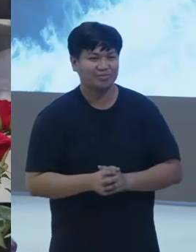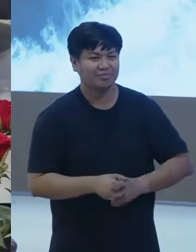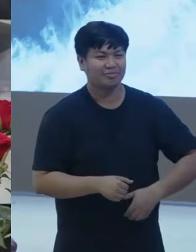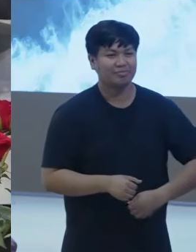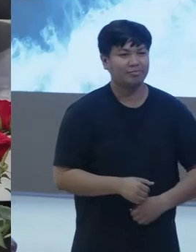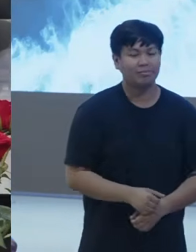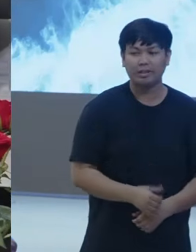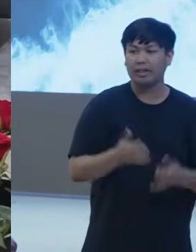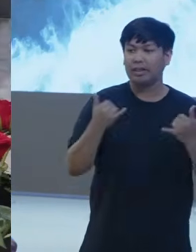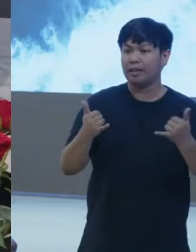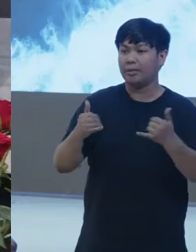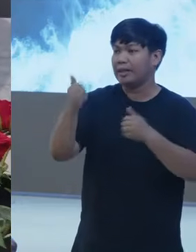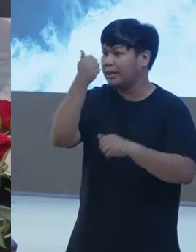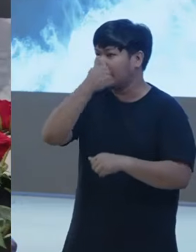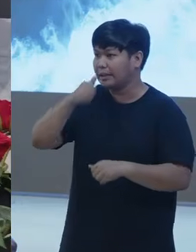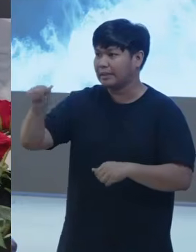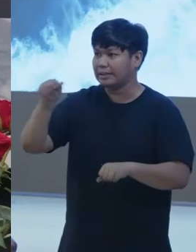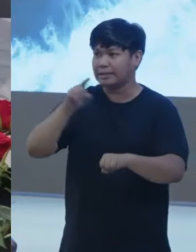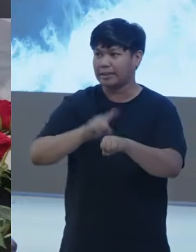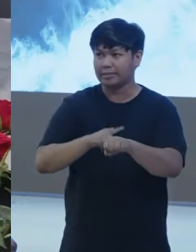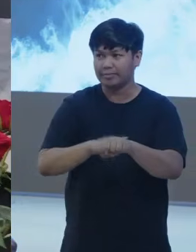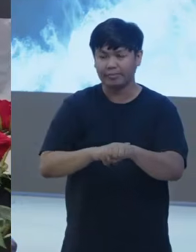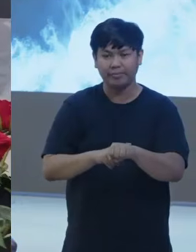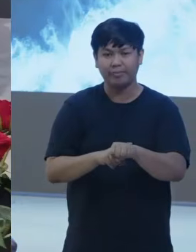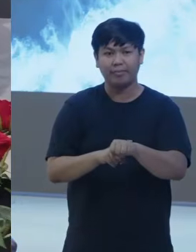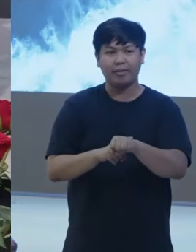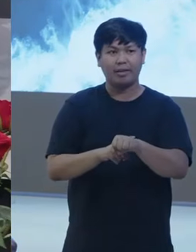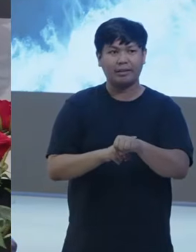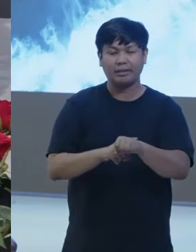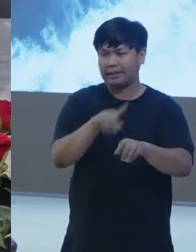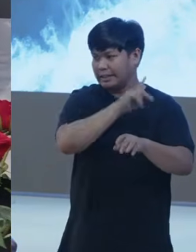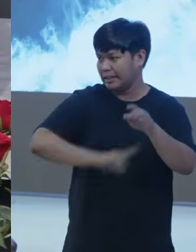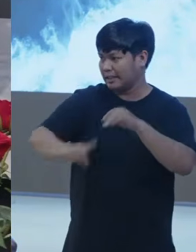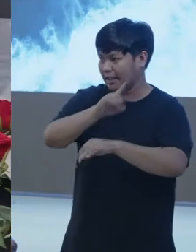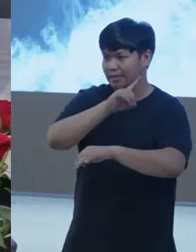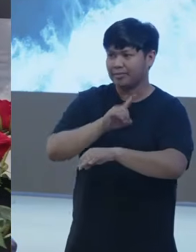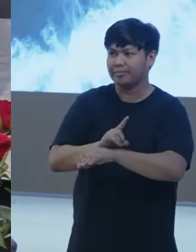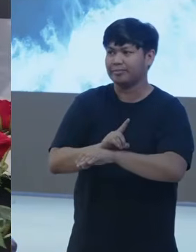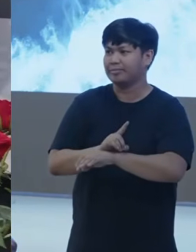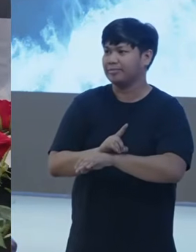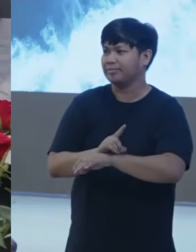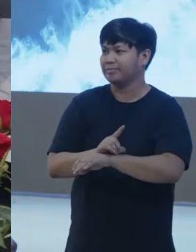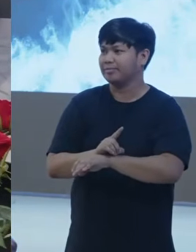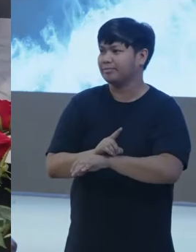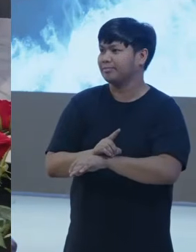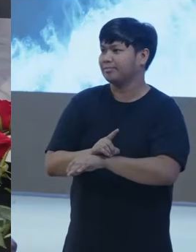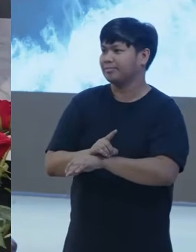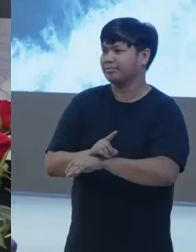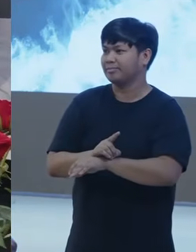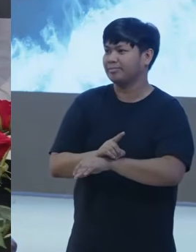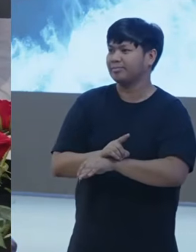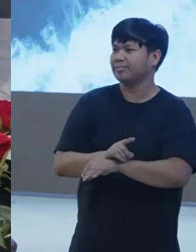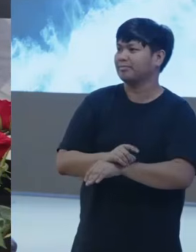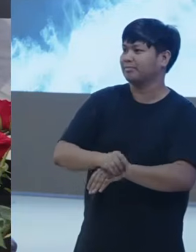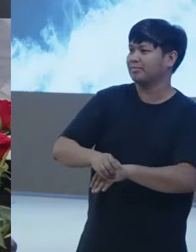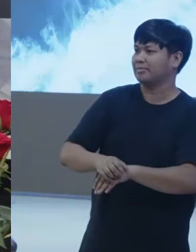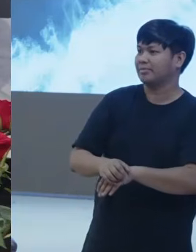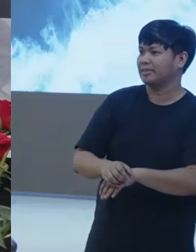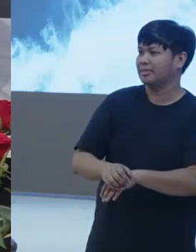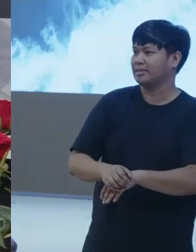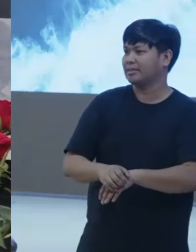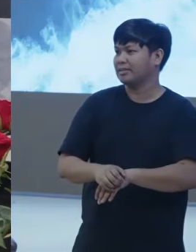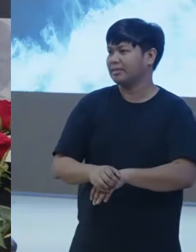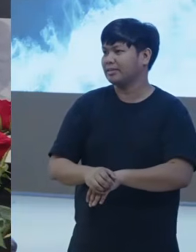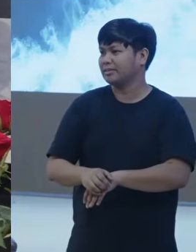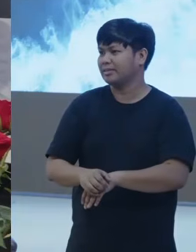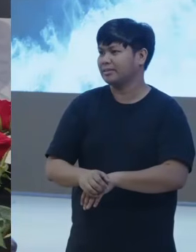I declare concerning a nation or a kingdom that I will pluck up and break down and destroy it, no? Kung bigyan